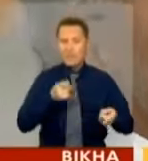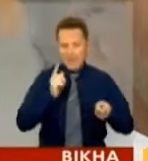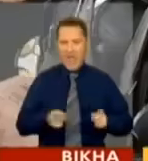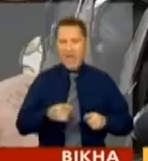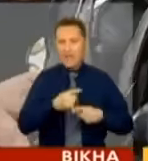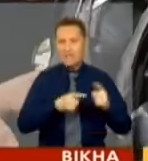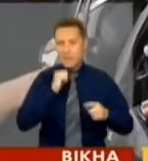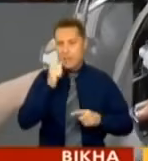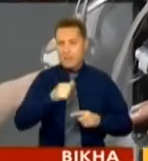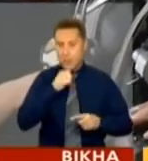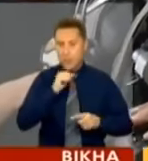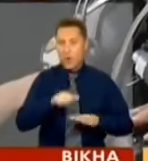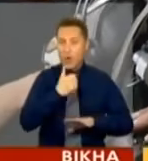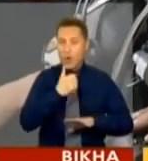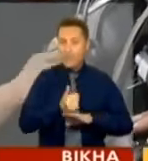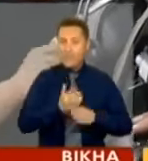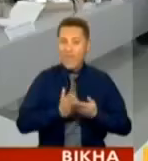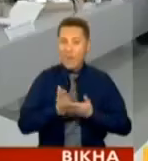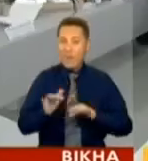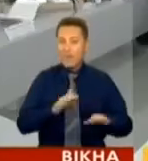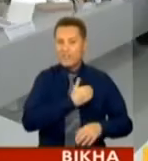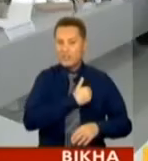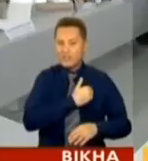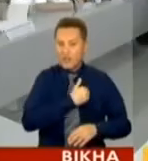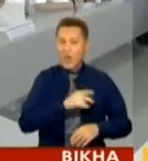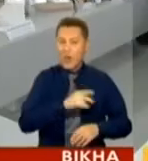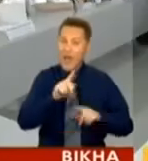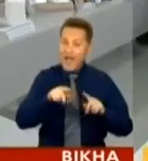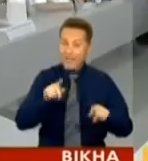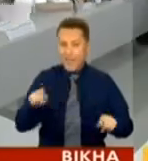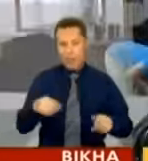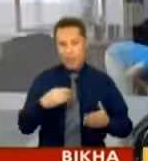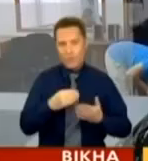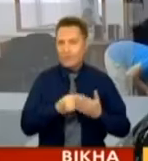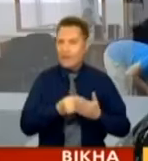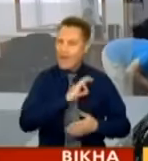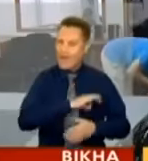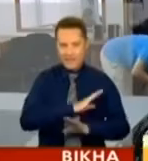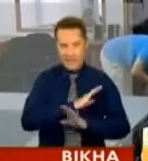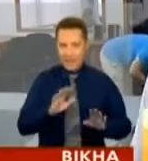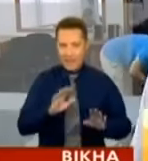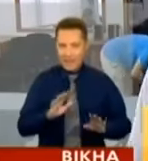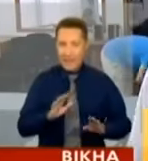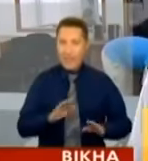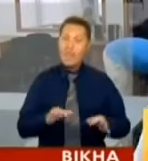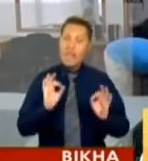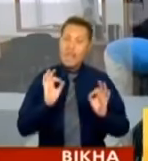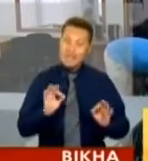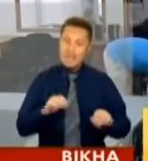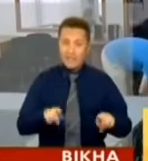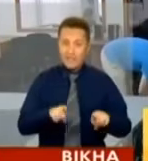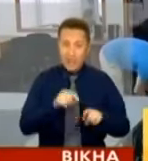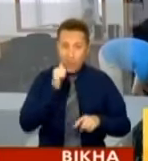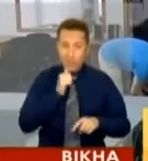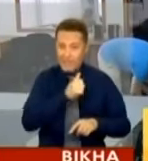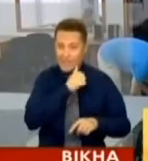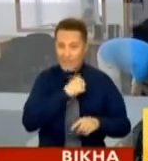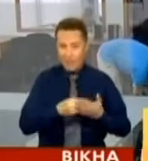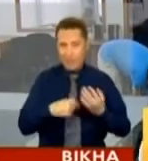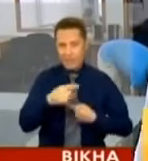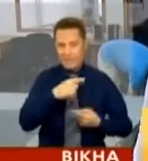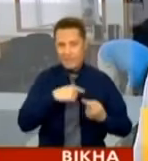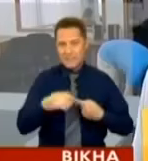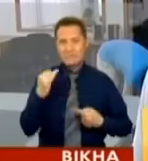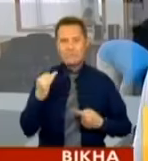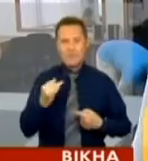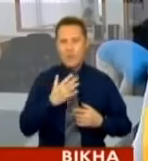Певні фахівці. Головне – політична воля. Та декому вона матеріально невигідна. Звісно, що в такому тіньовому бізнесі